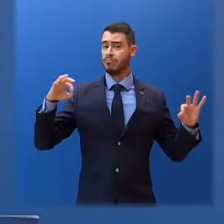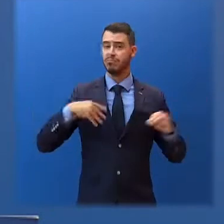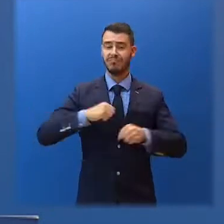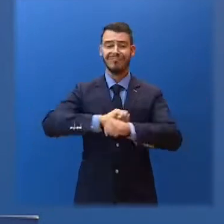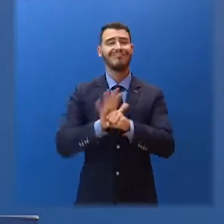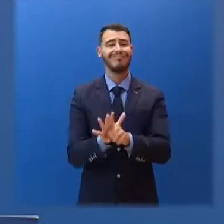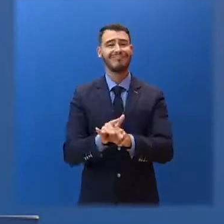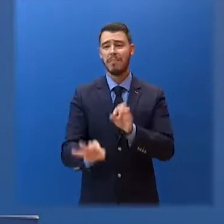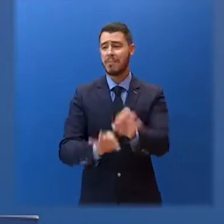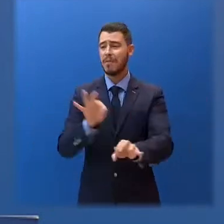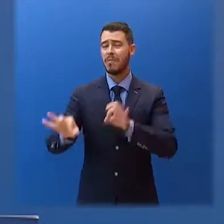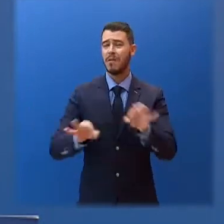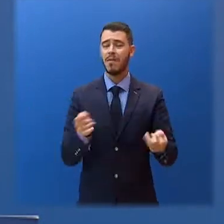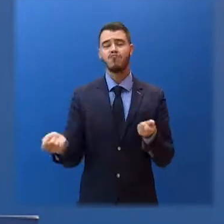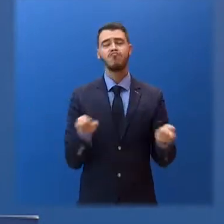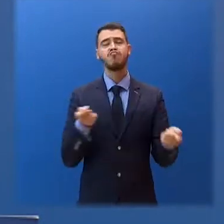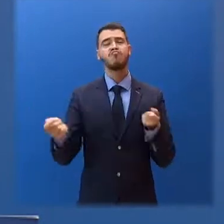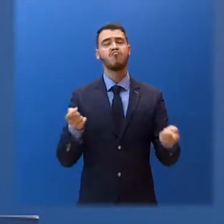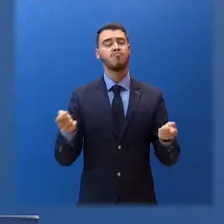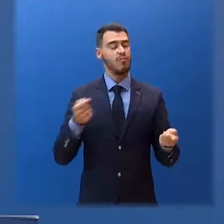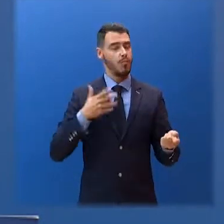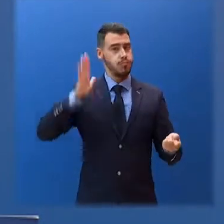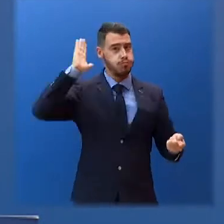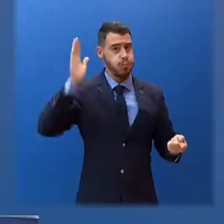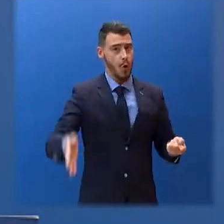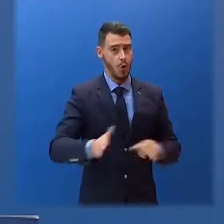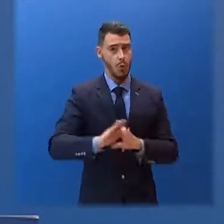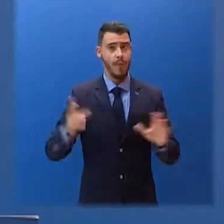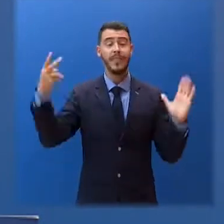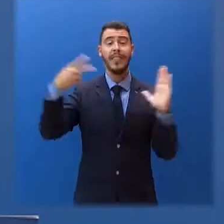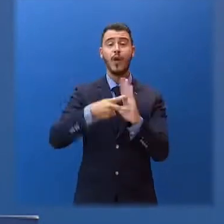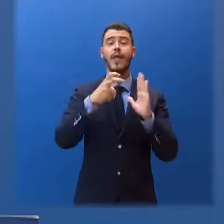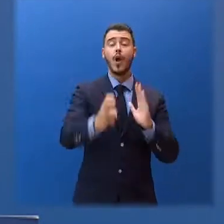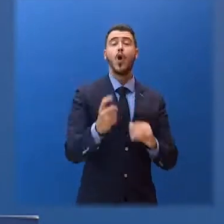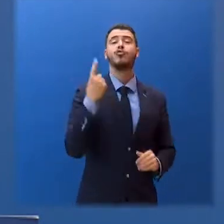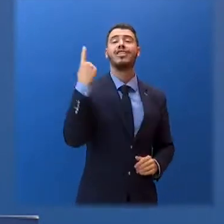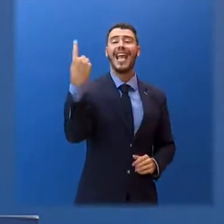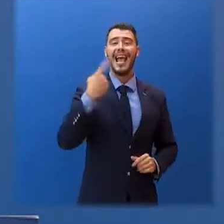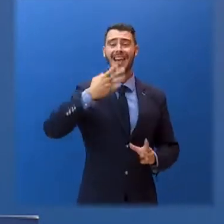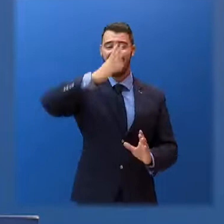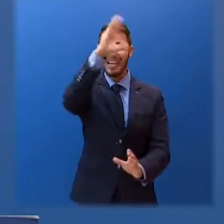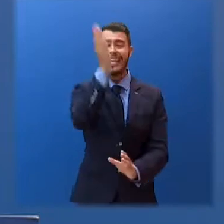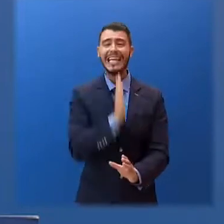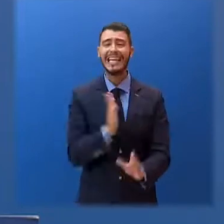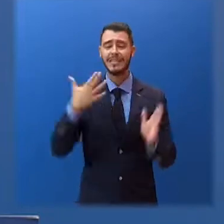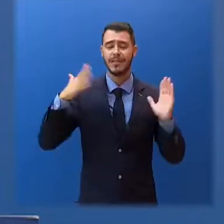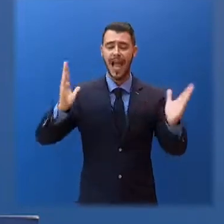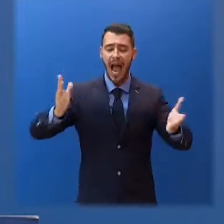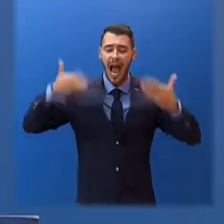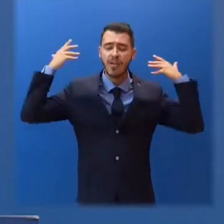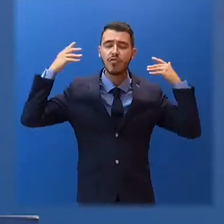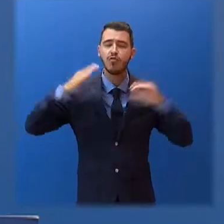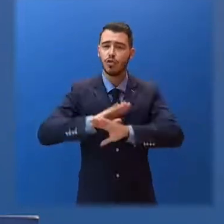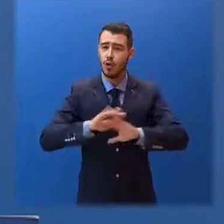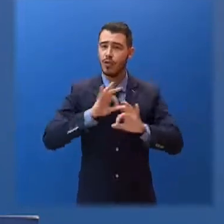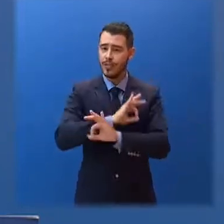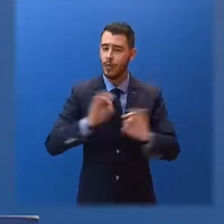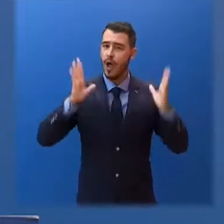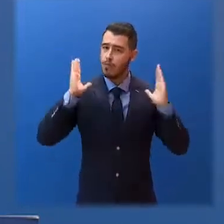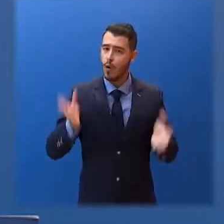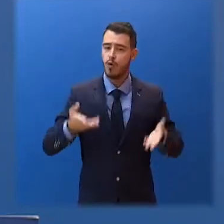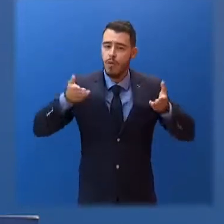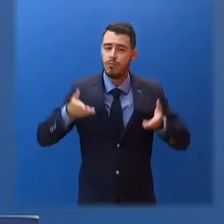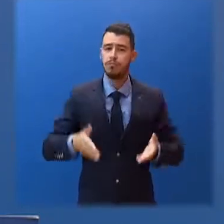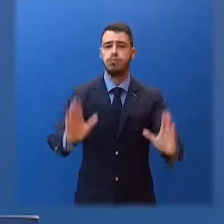πανδημίας και ότι το 2021 θα έχουμε αφήσει οριστικά πίσω μας την οικονομική κρίση που αυτή προκάλεσε, ώστε